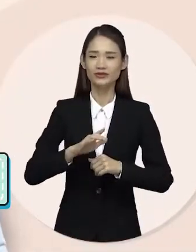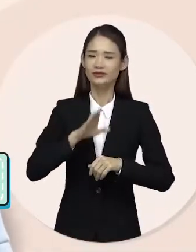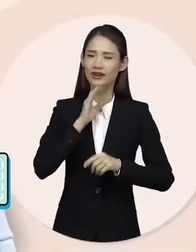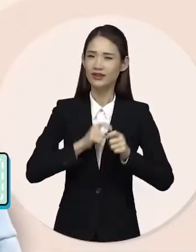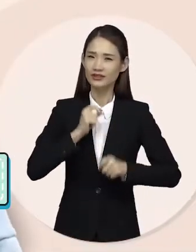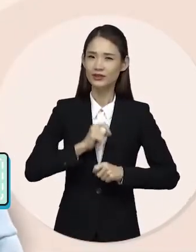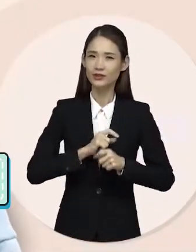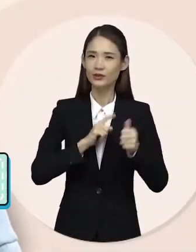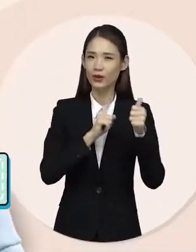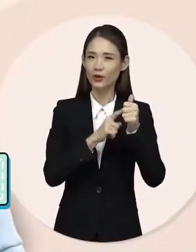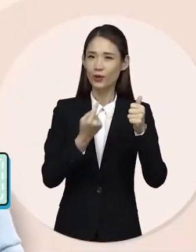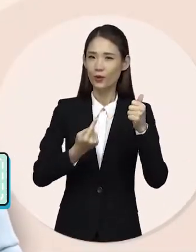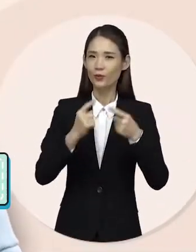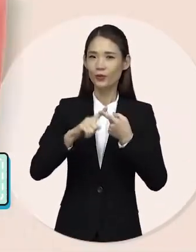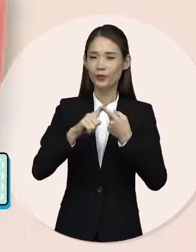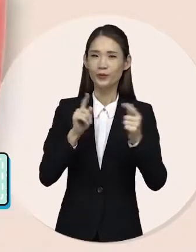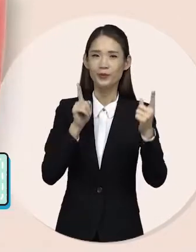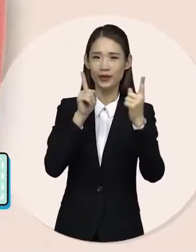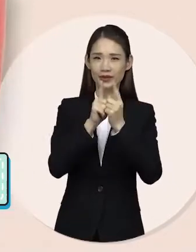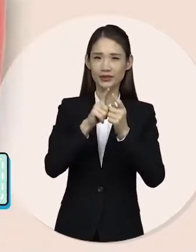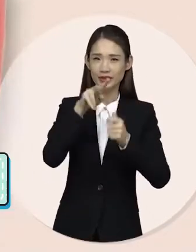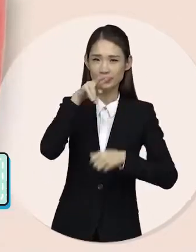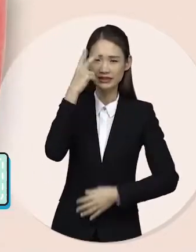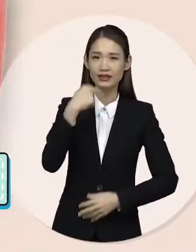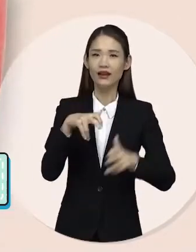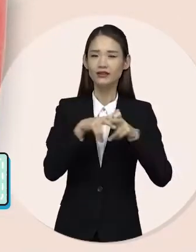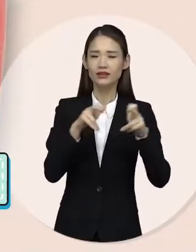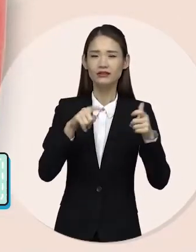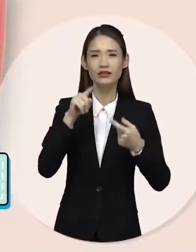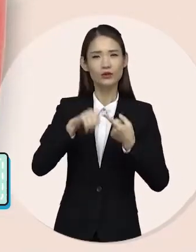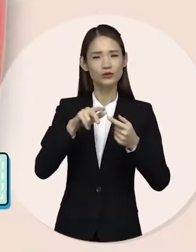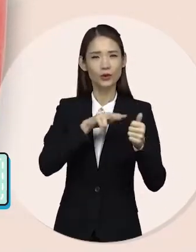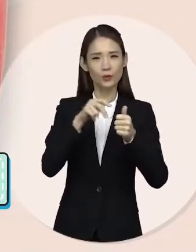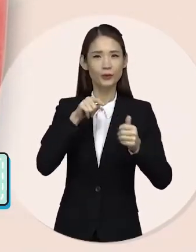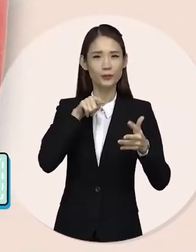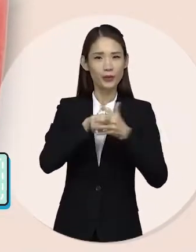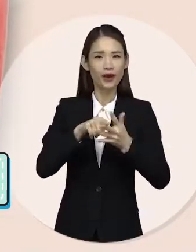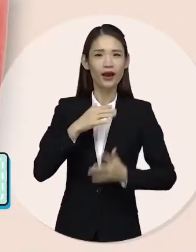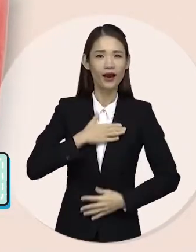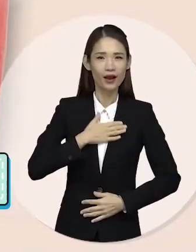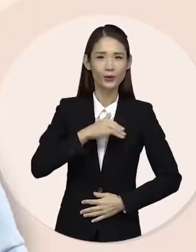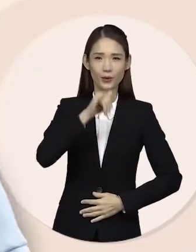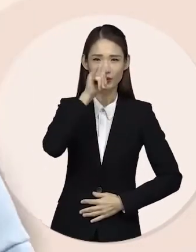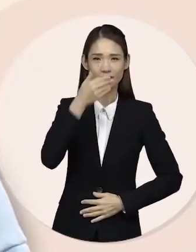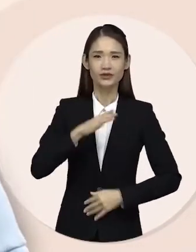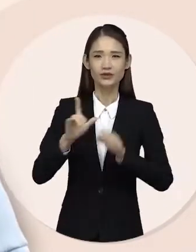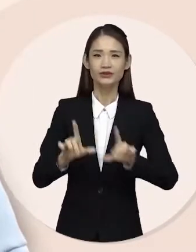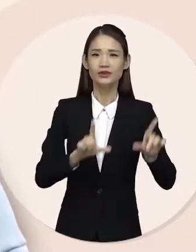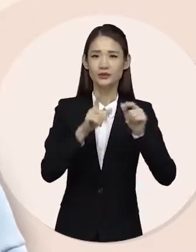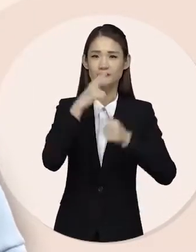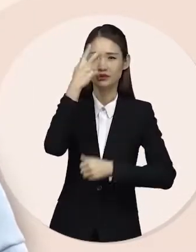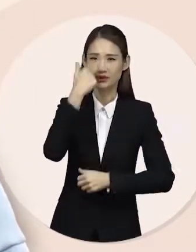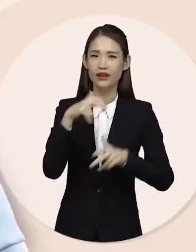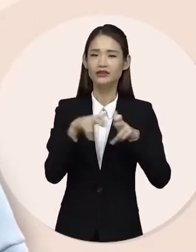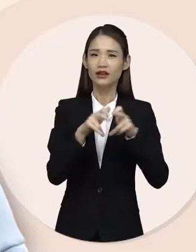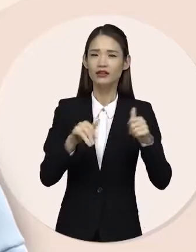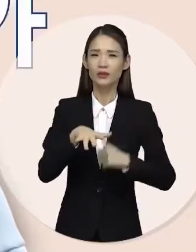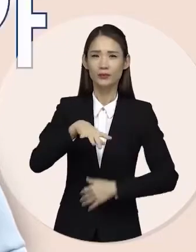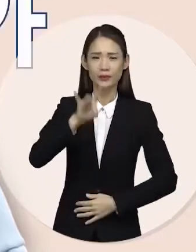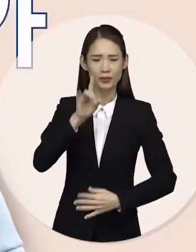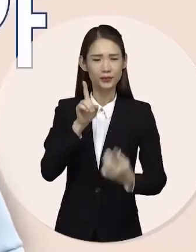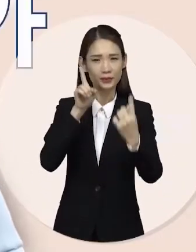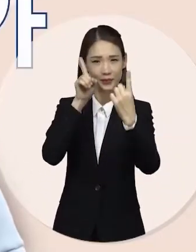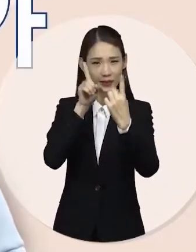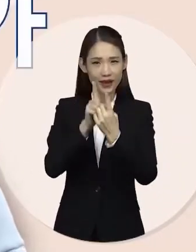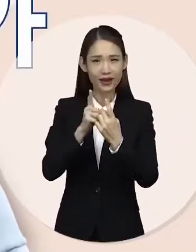저는 사실 처음 한솔 오빠 만났을 때 시각장애인이라는 정보를 먼저 알고 있었고, 그리고 근데 저는 살면서 시각장애인을